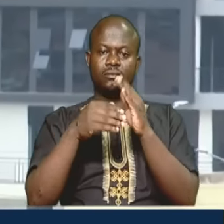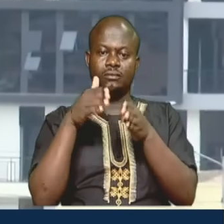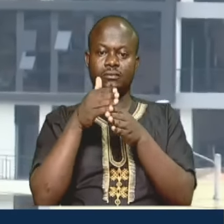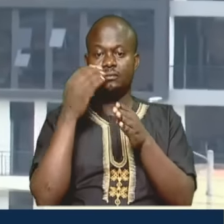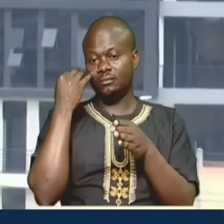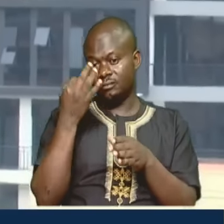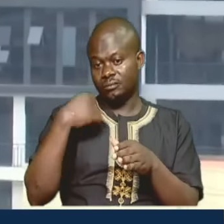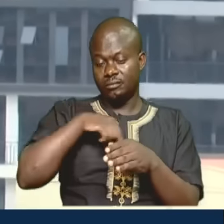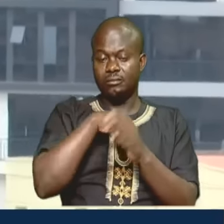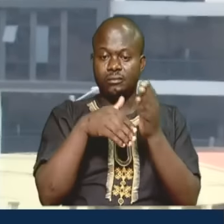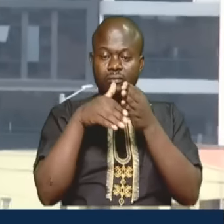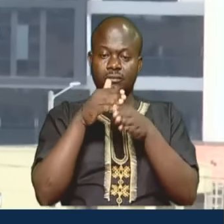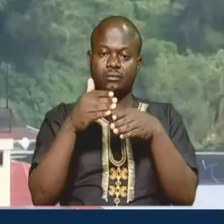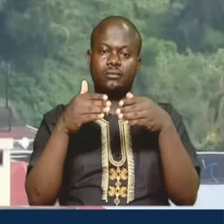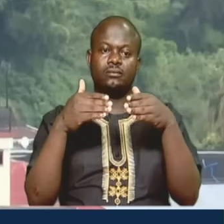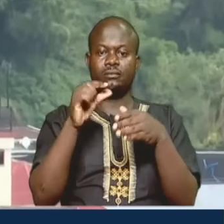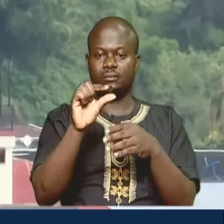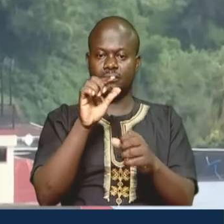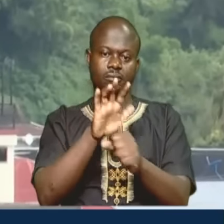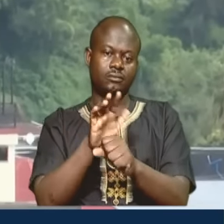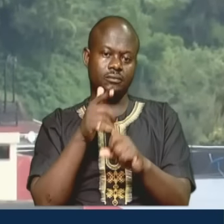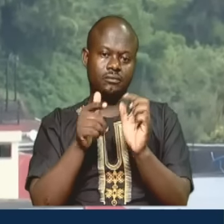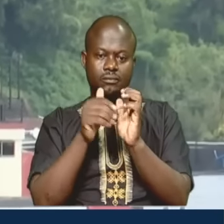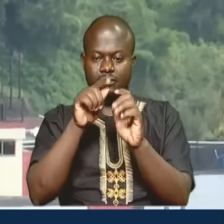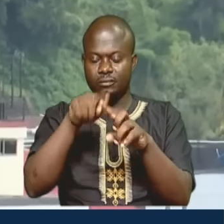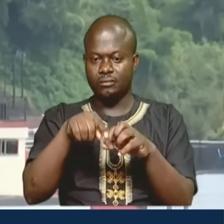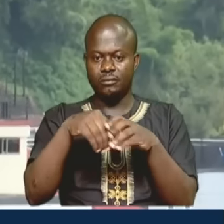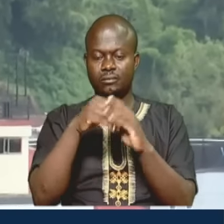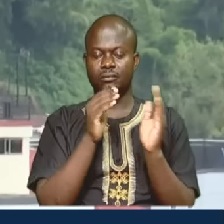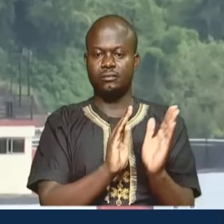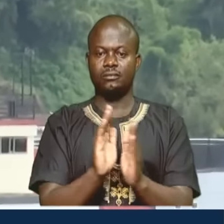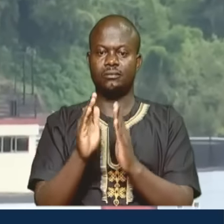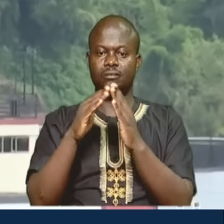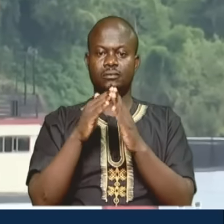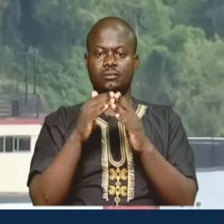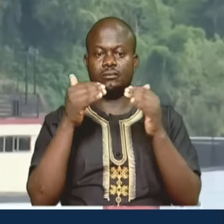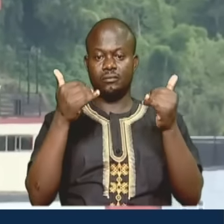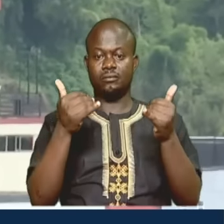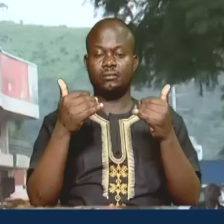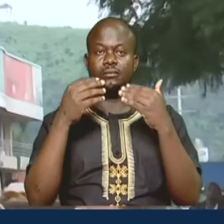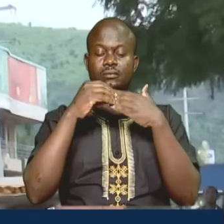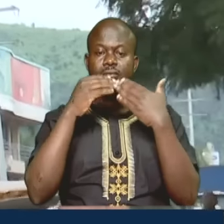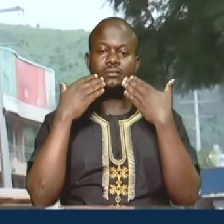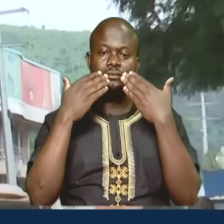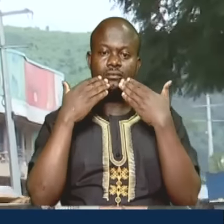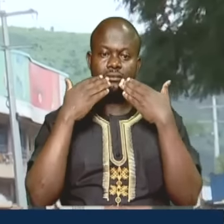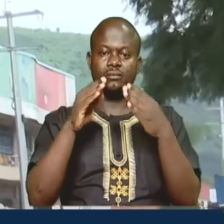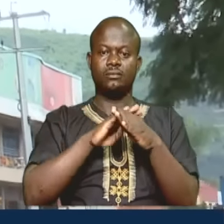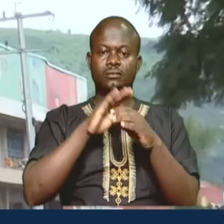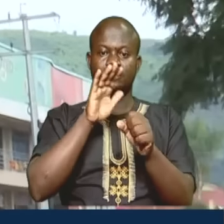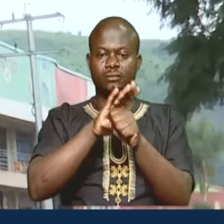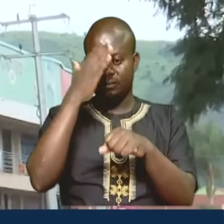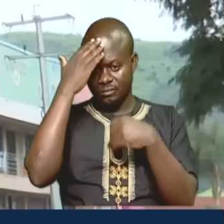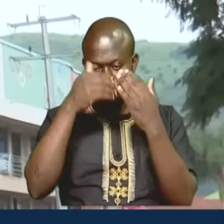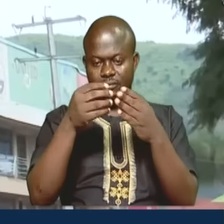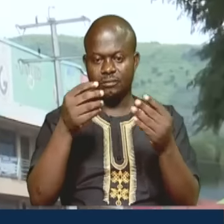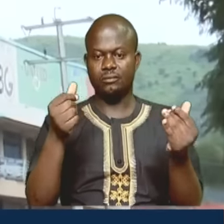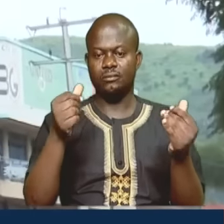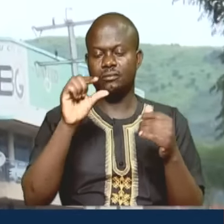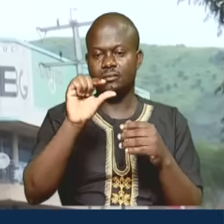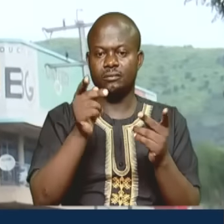nubwo inyubako zizamurwa zikiri nke hashyirwe ku gishushanyo mbonera cy'umujyi ubuyobozi bushima bene iryo shoramari cyane kuko rikemura ubuke